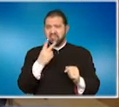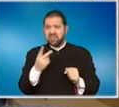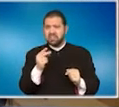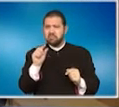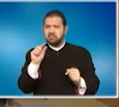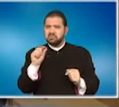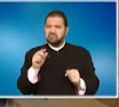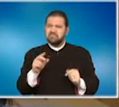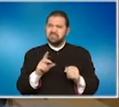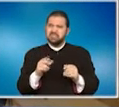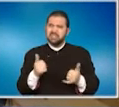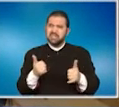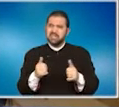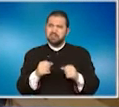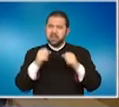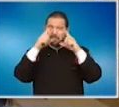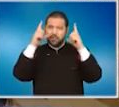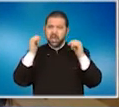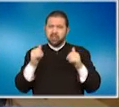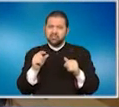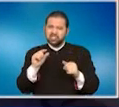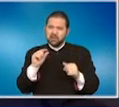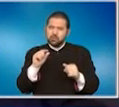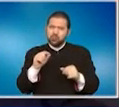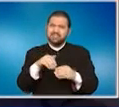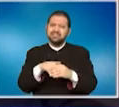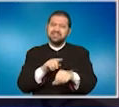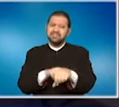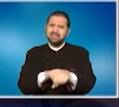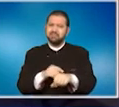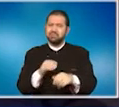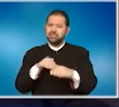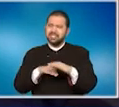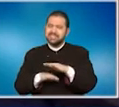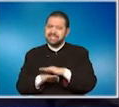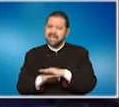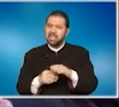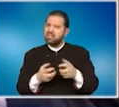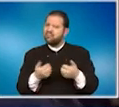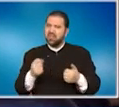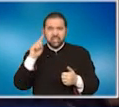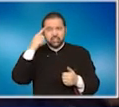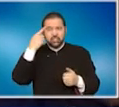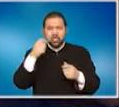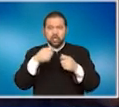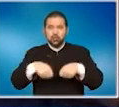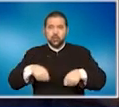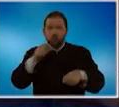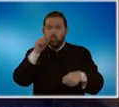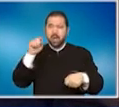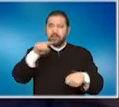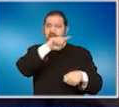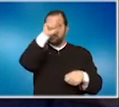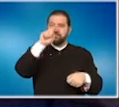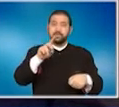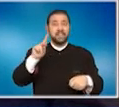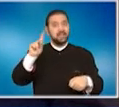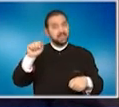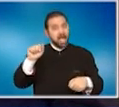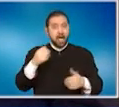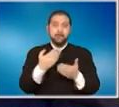care se roagă, e un om minunat. Părinte Ioan, izvor de putere, făcător de minuni, Sfântul Ghelasie, și v-am întrebat